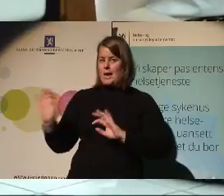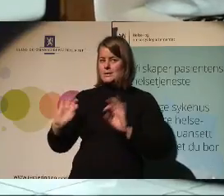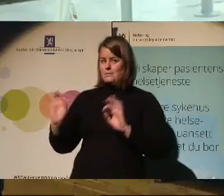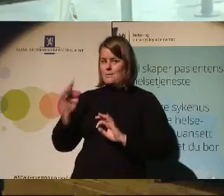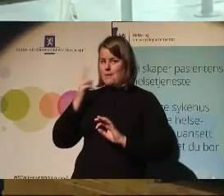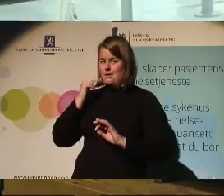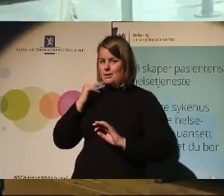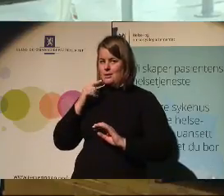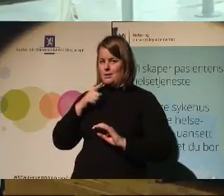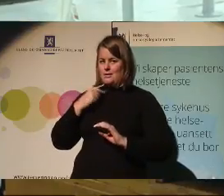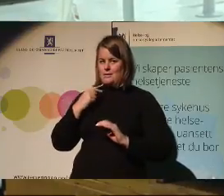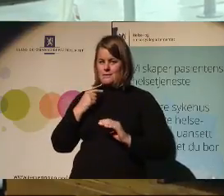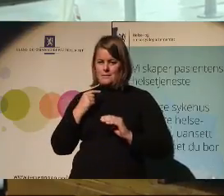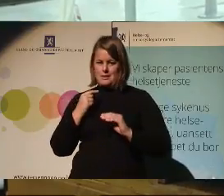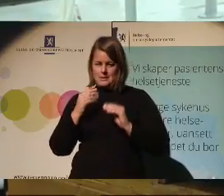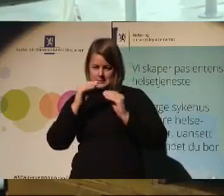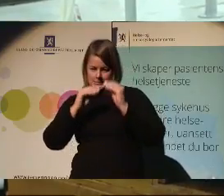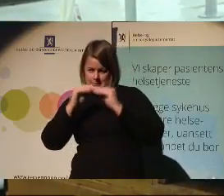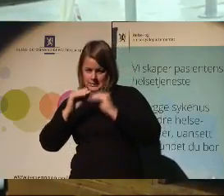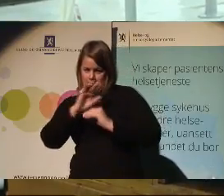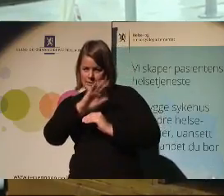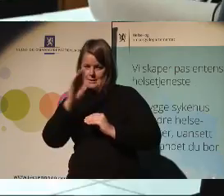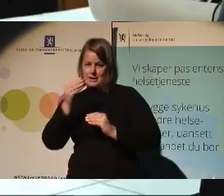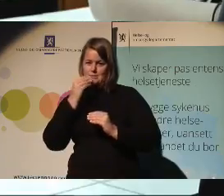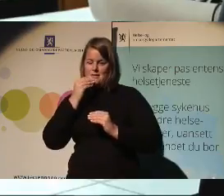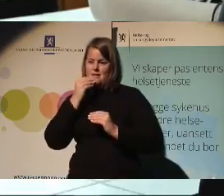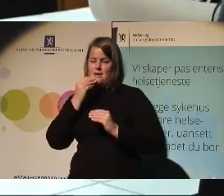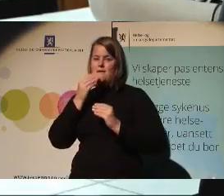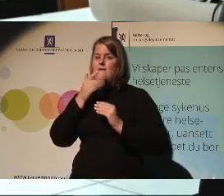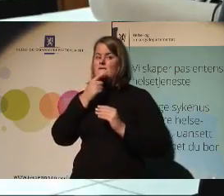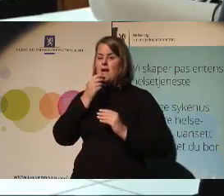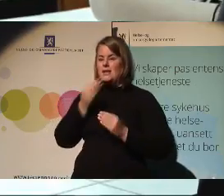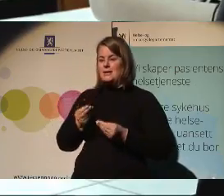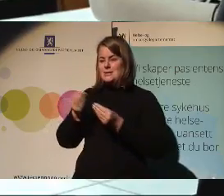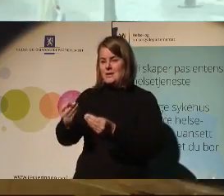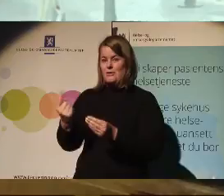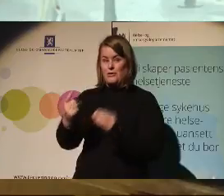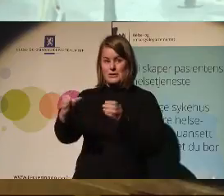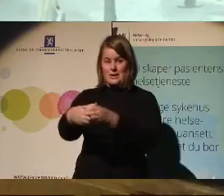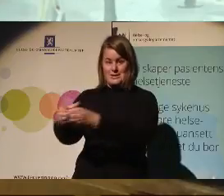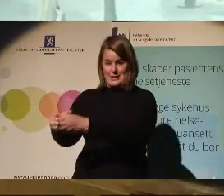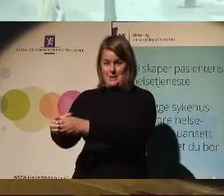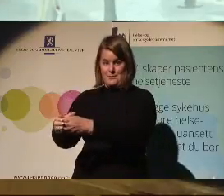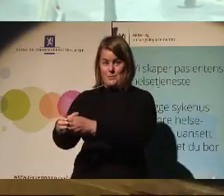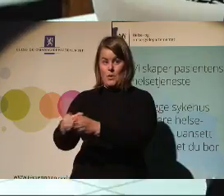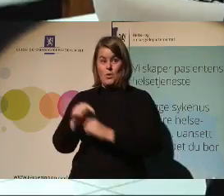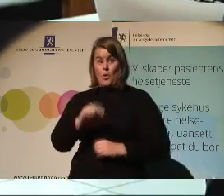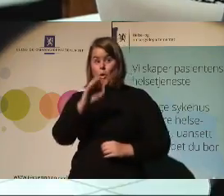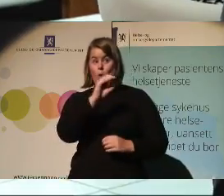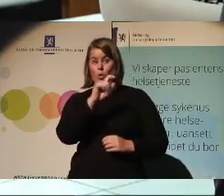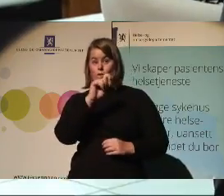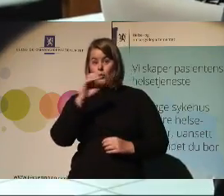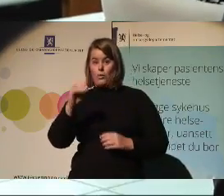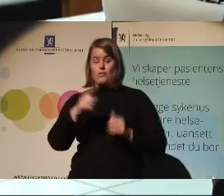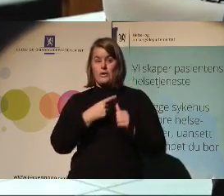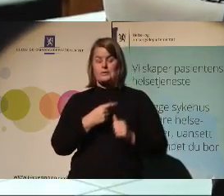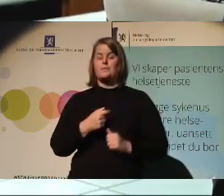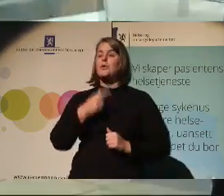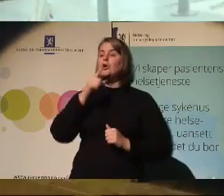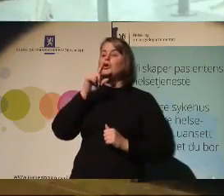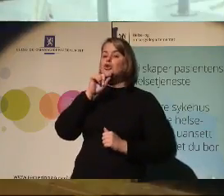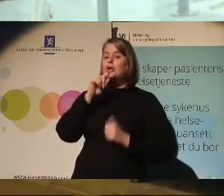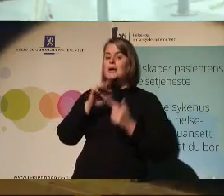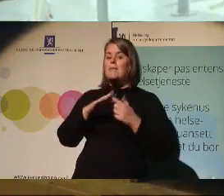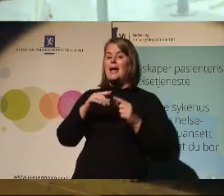vi satt sammen en meny basert på deres matvaner som vi skal servere til førsteklassinger. Otto, kan ikke du presentere hva du skal servere? Kylling med